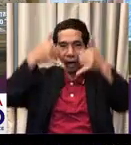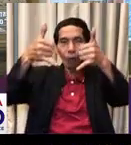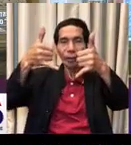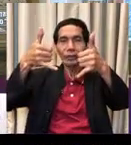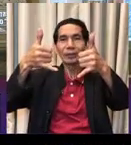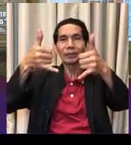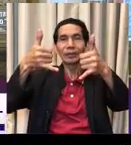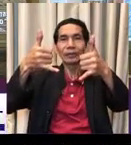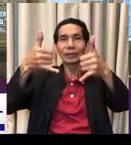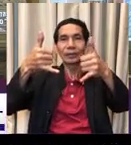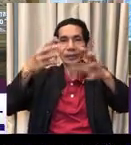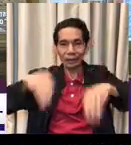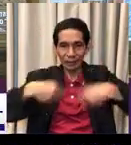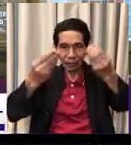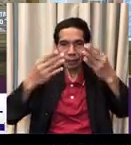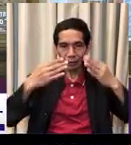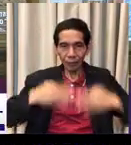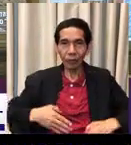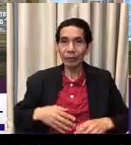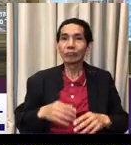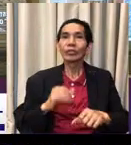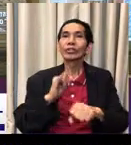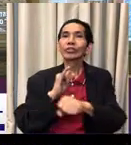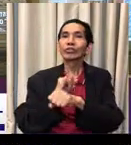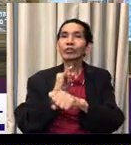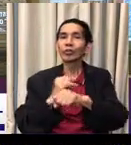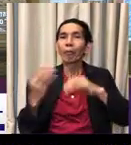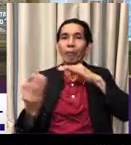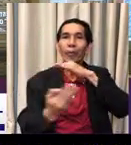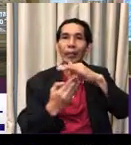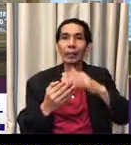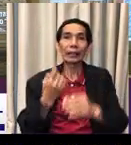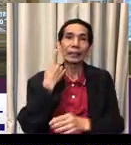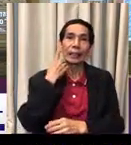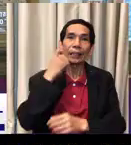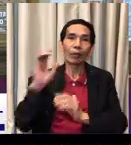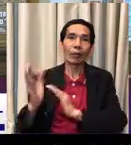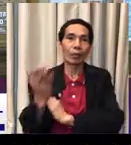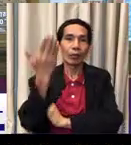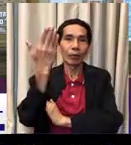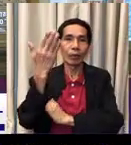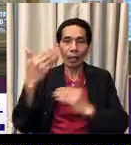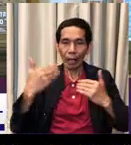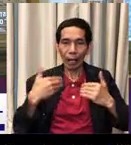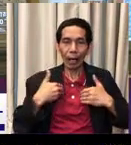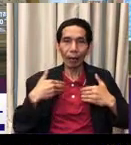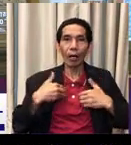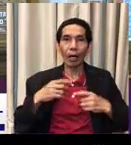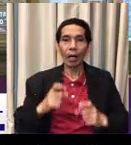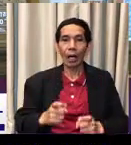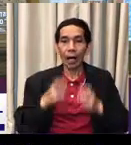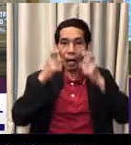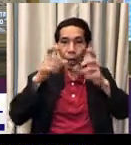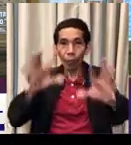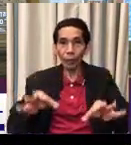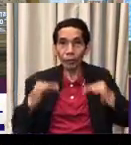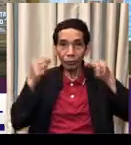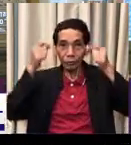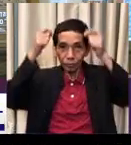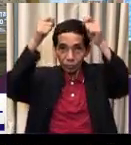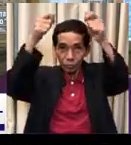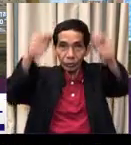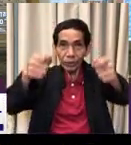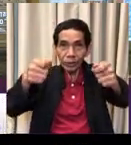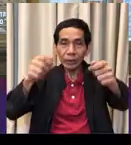body. Institution based na to. Ayan, ate. Kanina pong umagay, nagkaroon po ng awarding sa